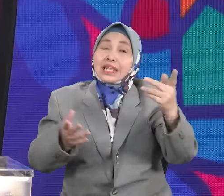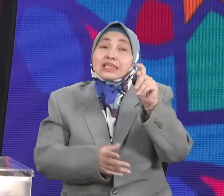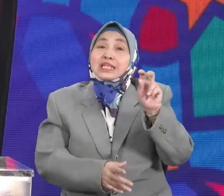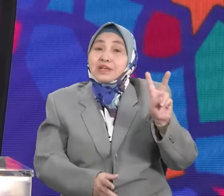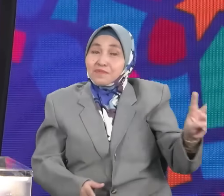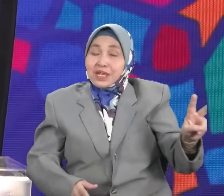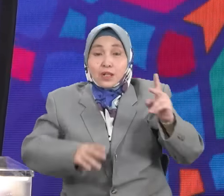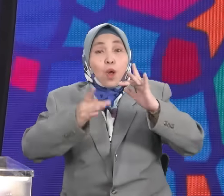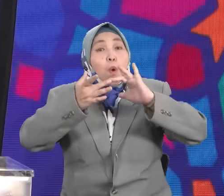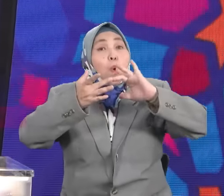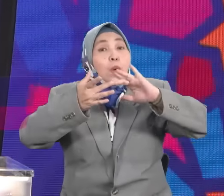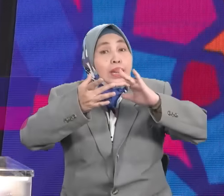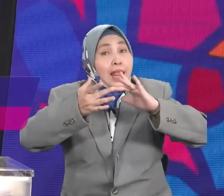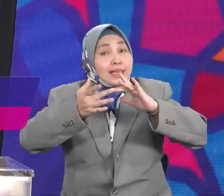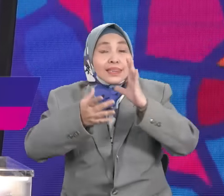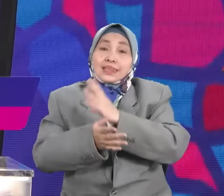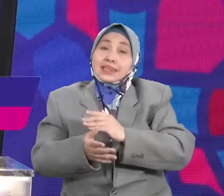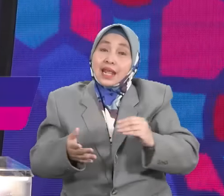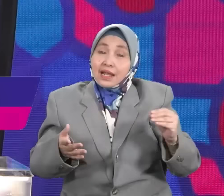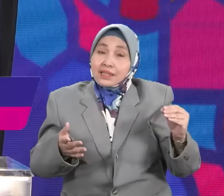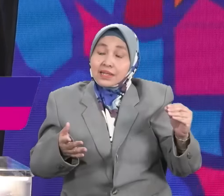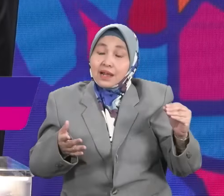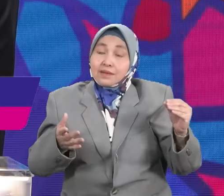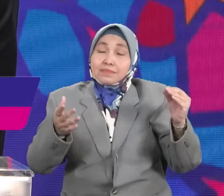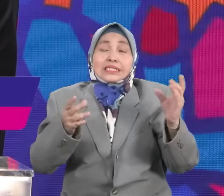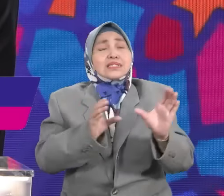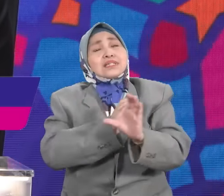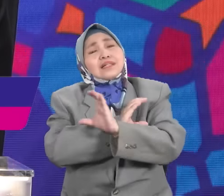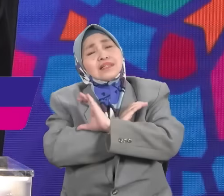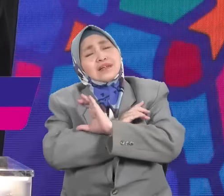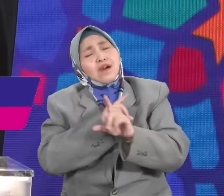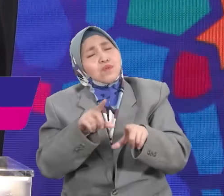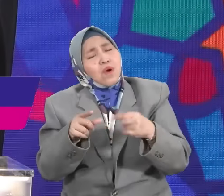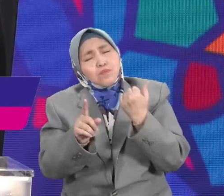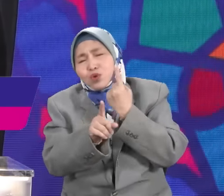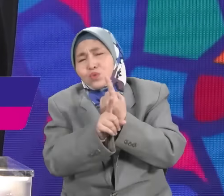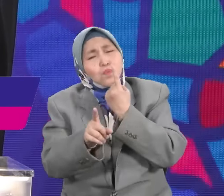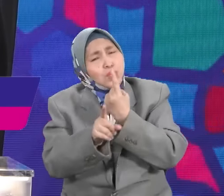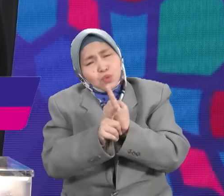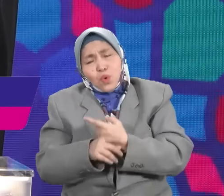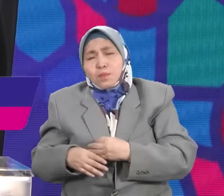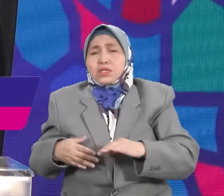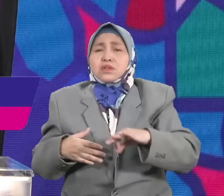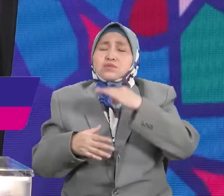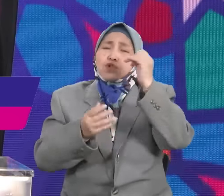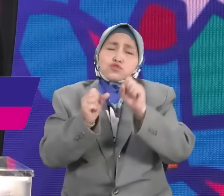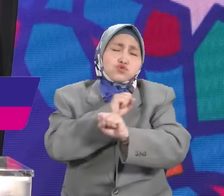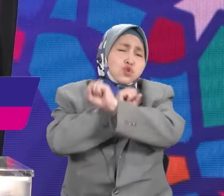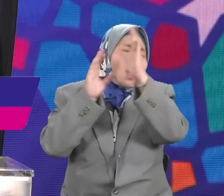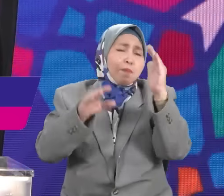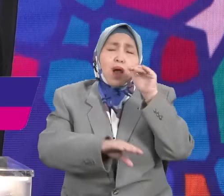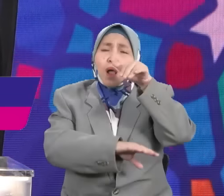online juga Ibu Ayah pecinta Alquran yang begitu bersemangat tiang malam pagi